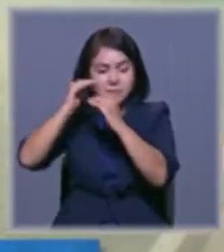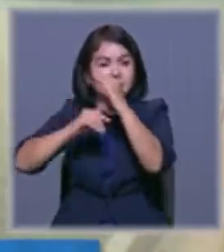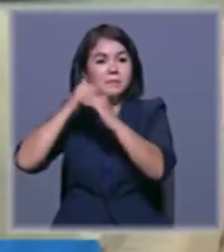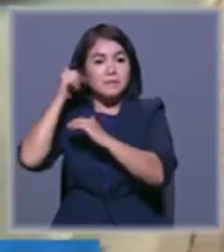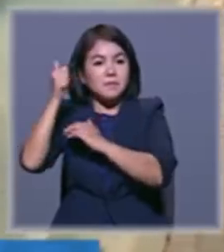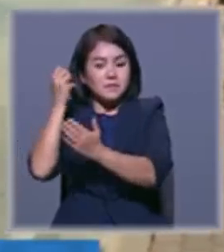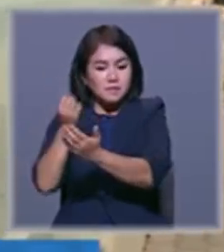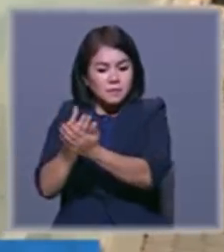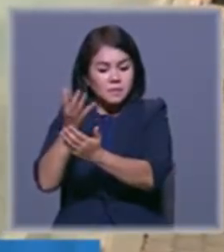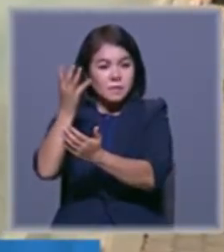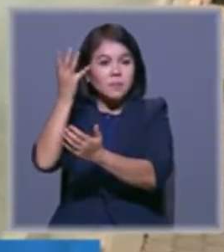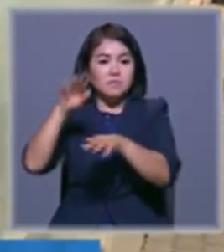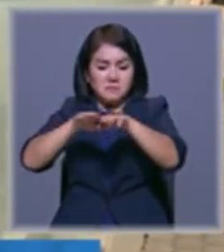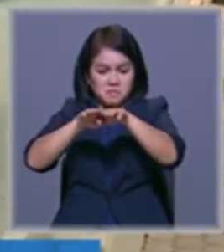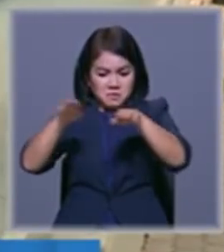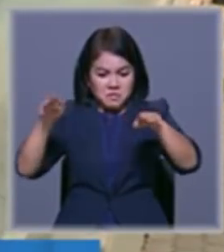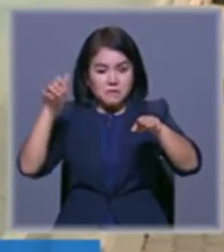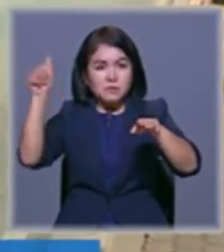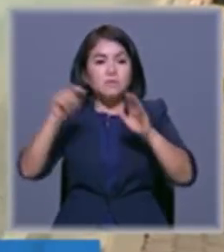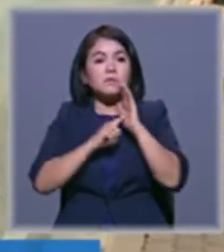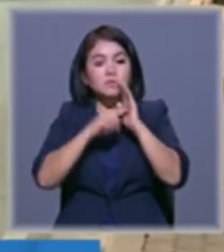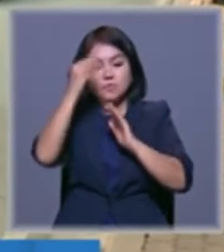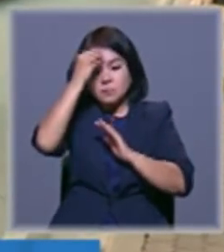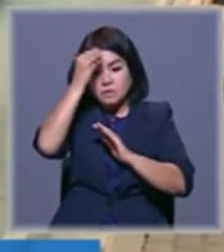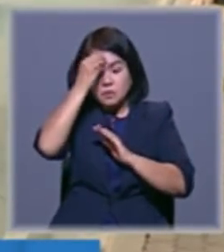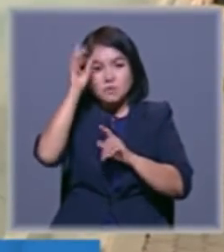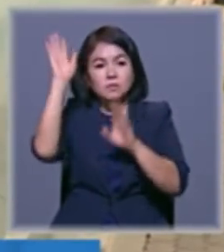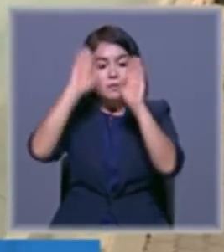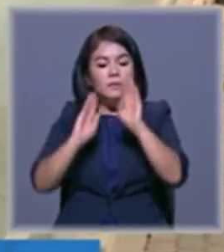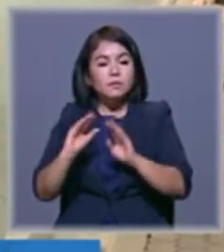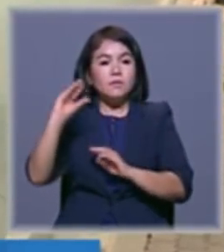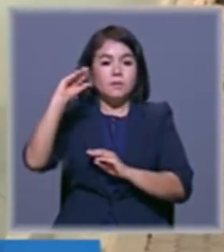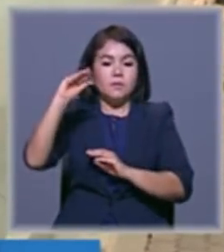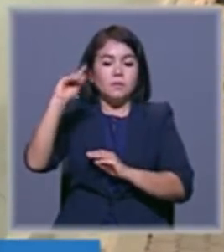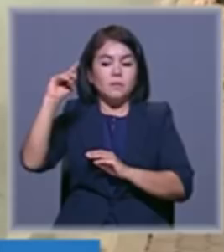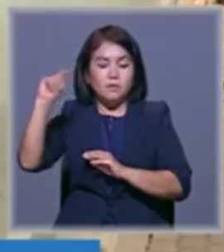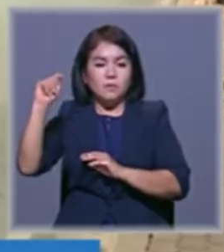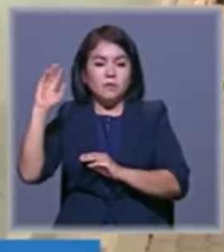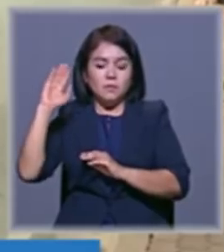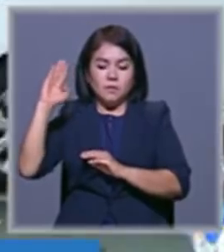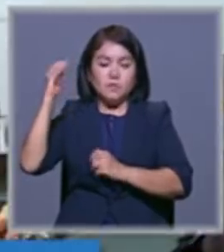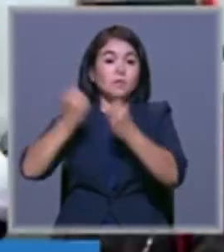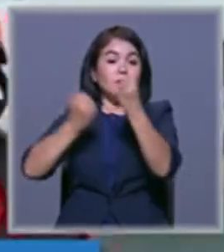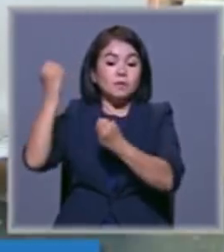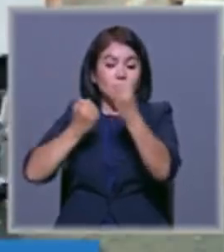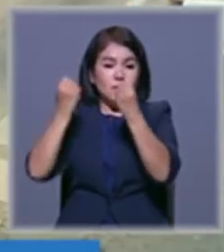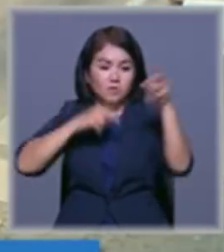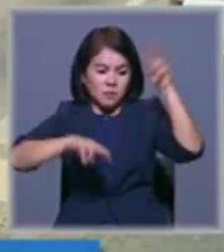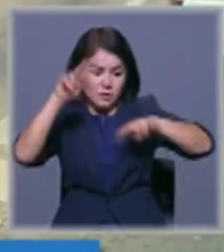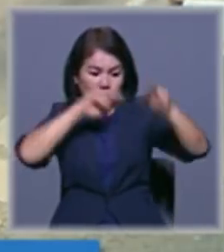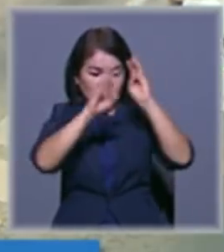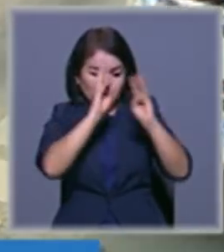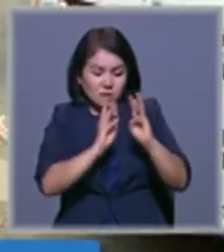วเขายกระดับหมดผมยกตัวอย่างอย่างโตเกียวเมื่อก่อนโตโยต้าจะมี001นะครับเขาเรียกว่าเป็นศูนย์เฝ้าระวังพวกมลพิ